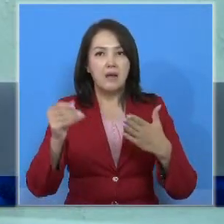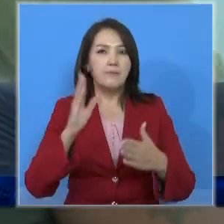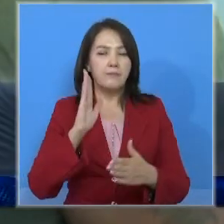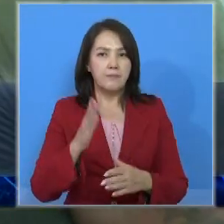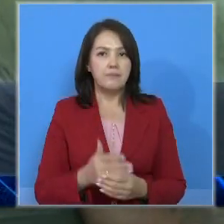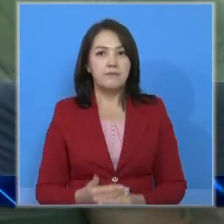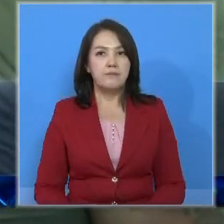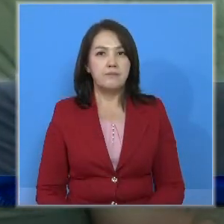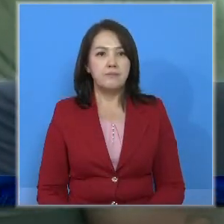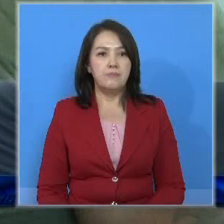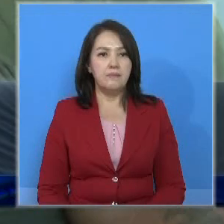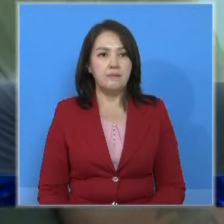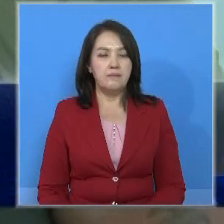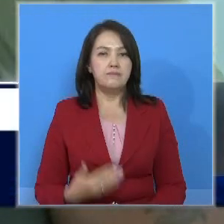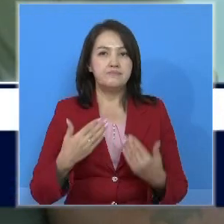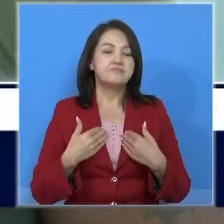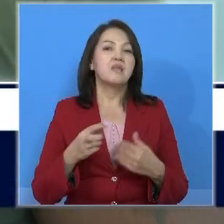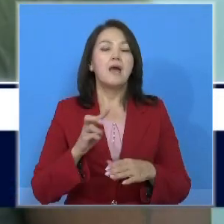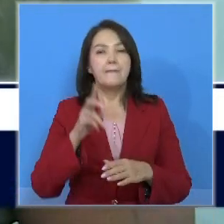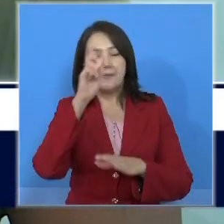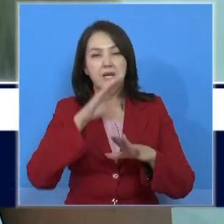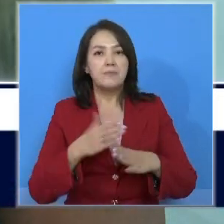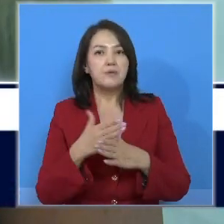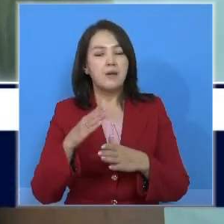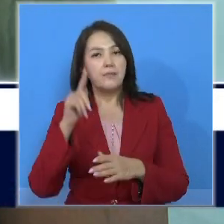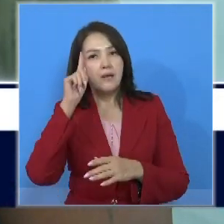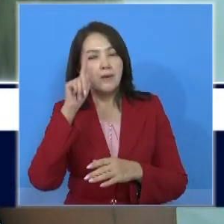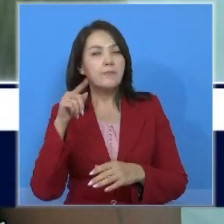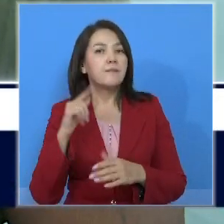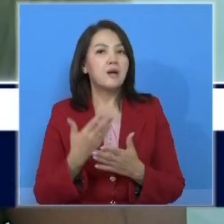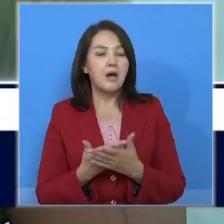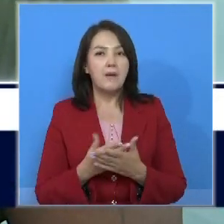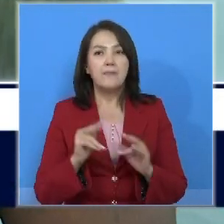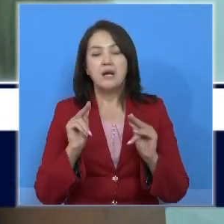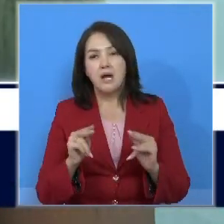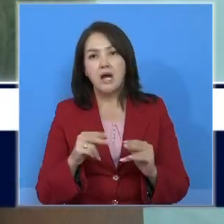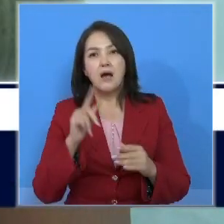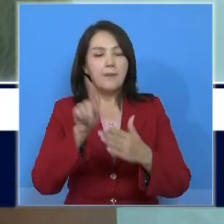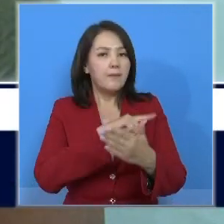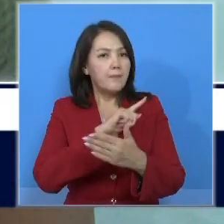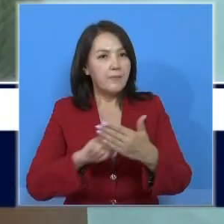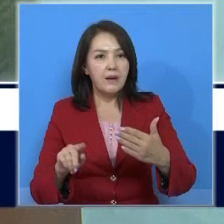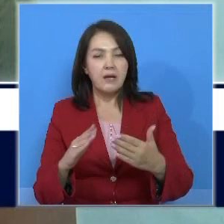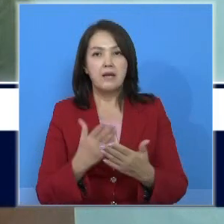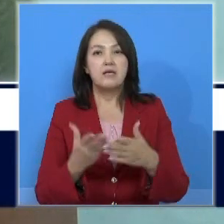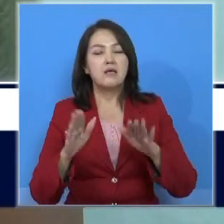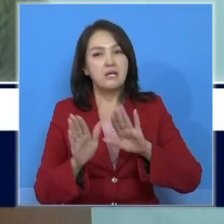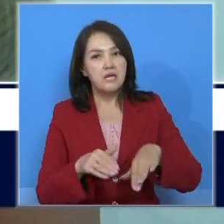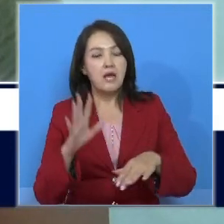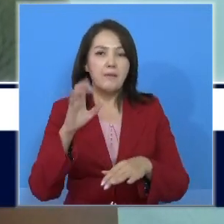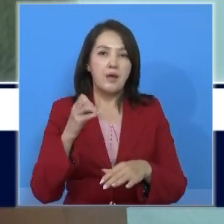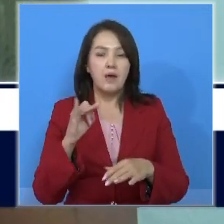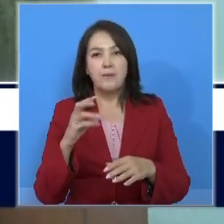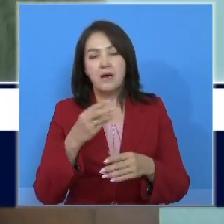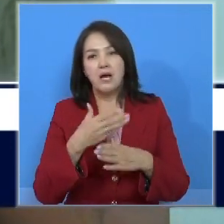алды. Мен мемлекет беретін гранттар туралы естіп білдім. Шыны керек, аса сене қойған жоқпын. Кейін 500 мың